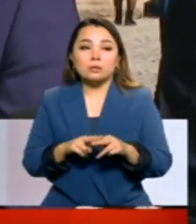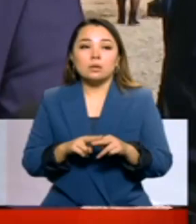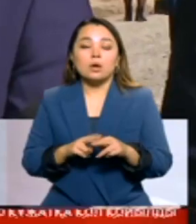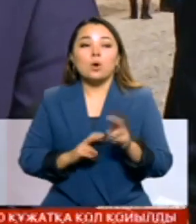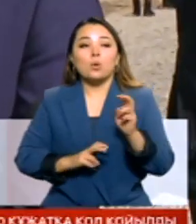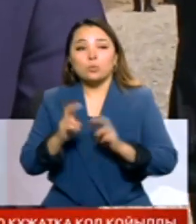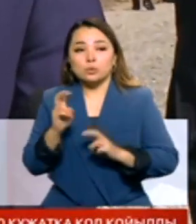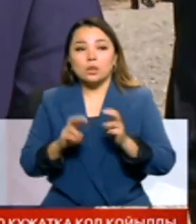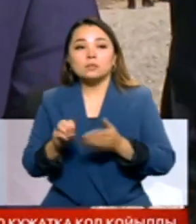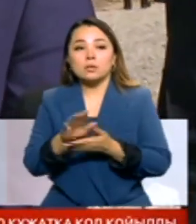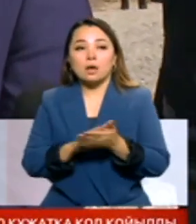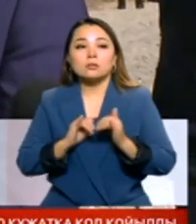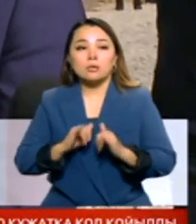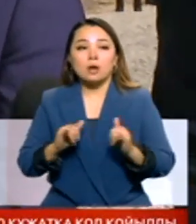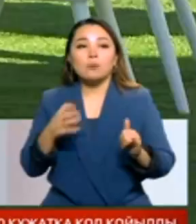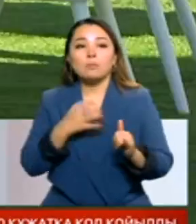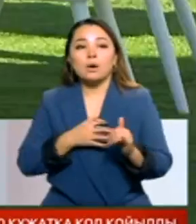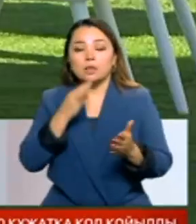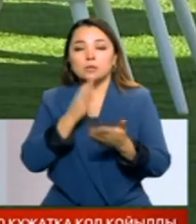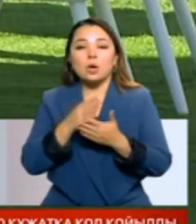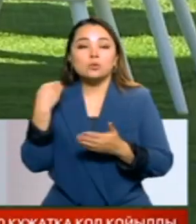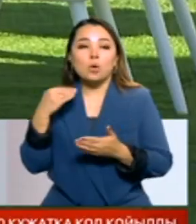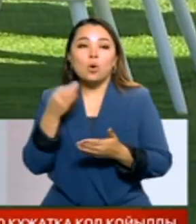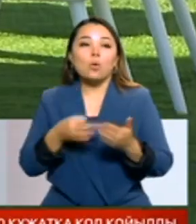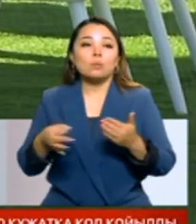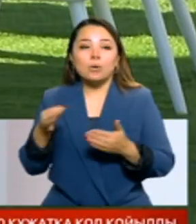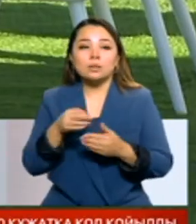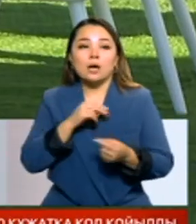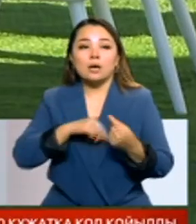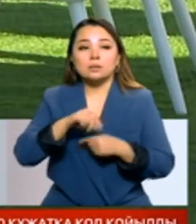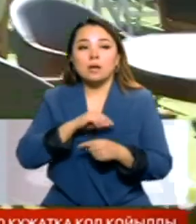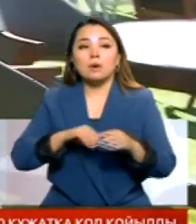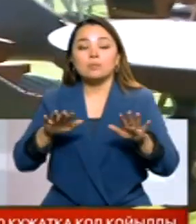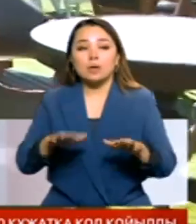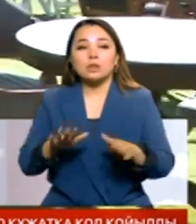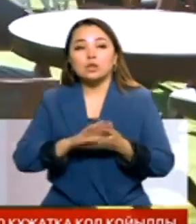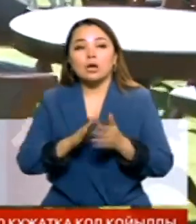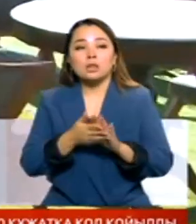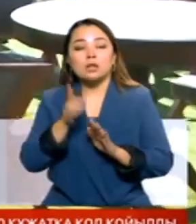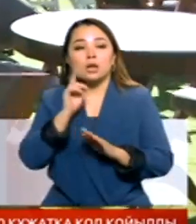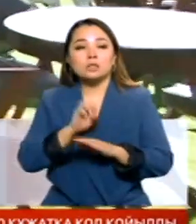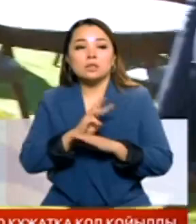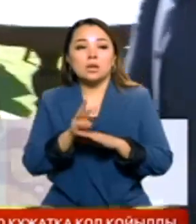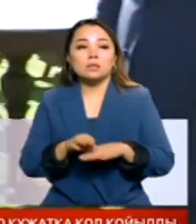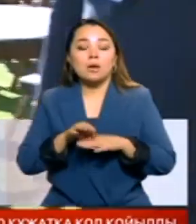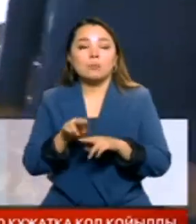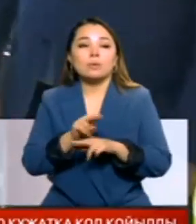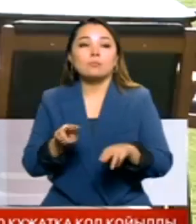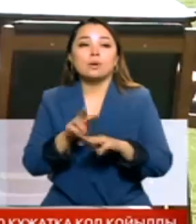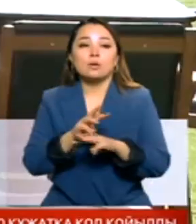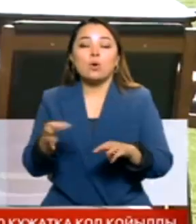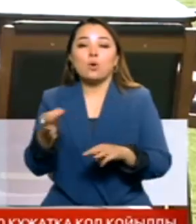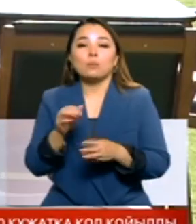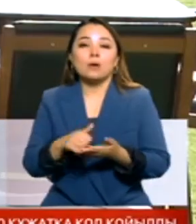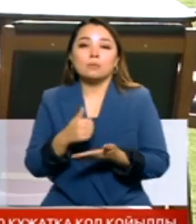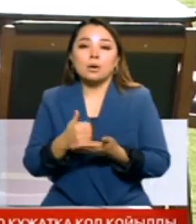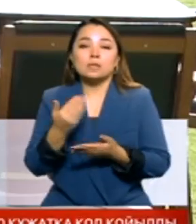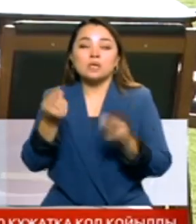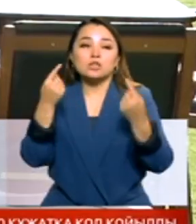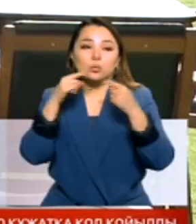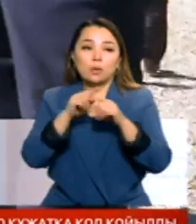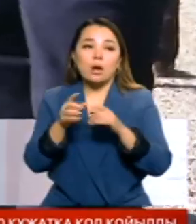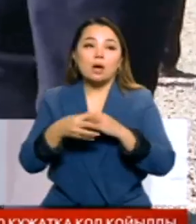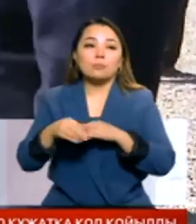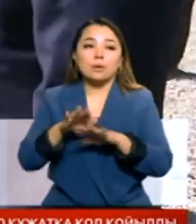осындай өндірістерді ары қарай дамыту өте маңызды. Түркістан облысында кәсіпкерлерге қолайлы жағдай жасалған. Премьер-министр облыс басшысына